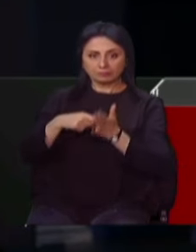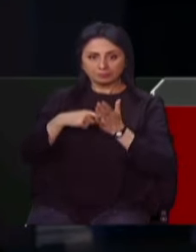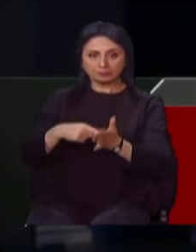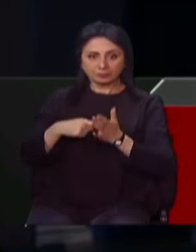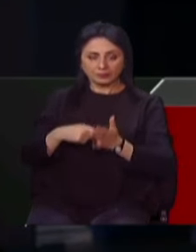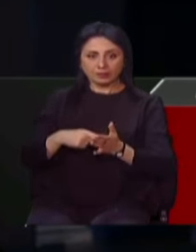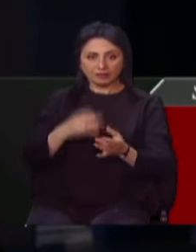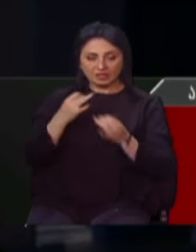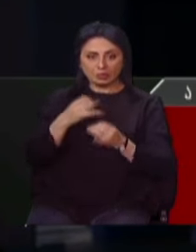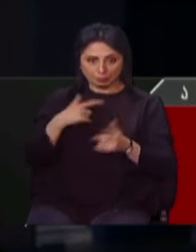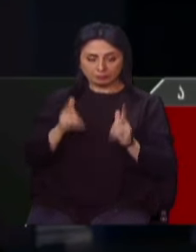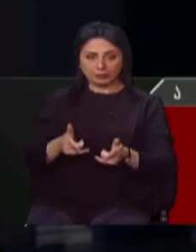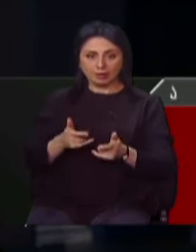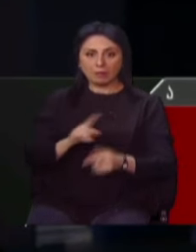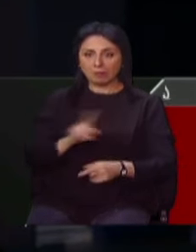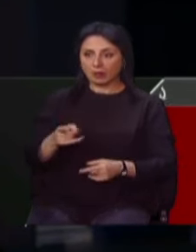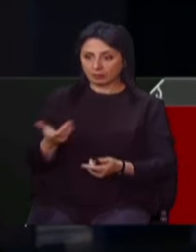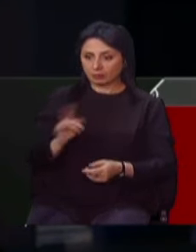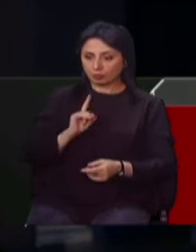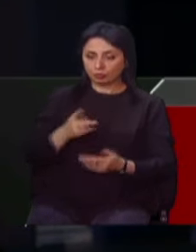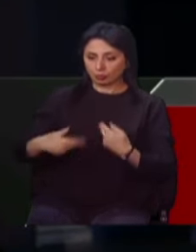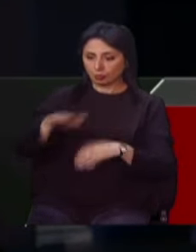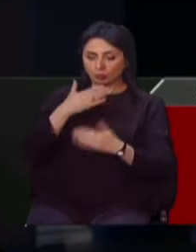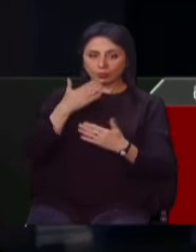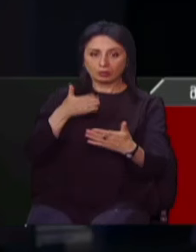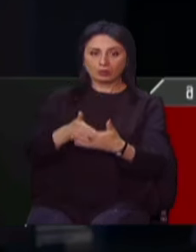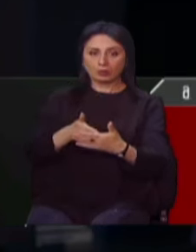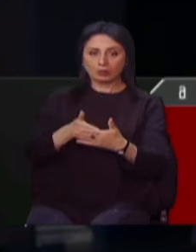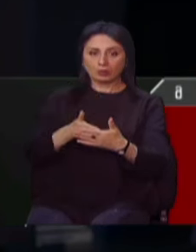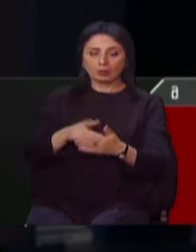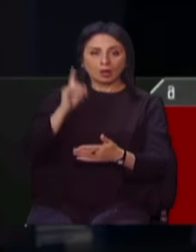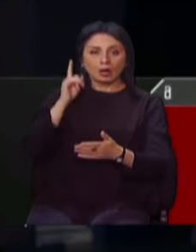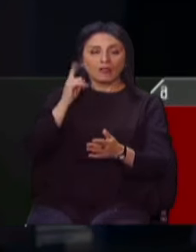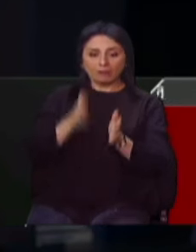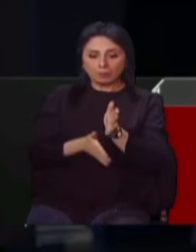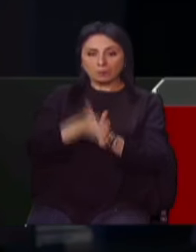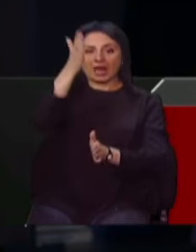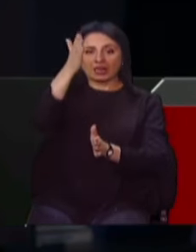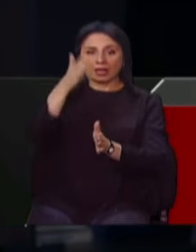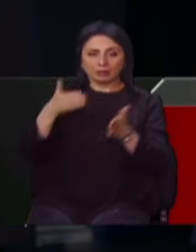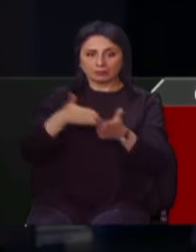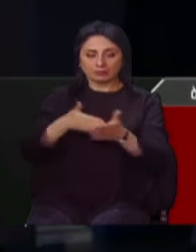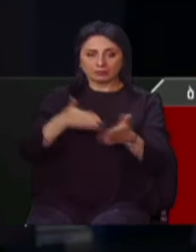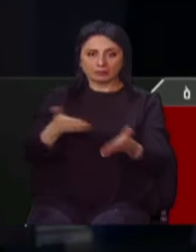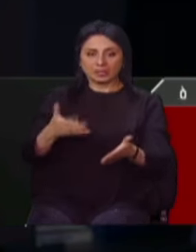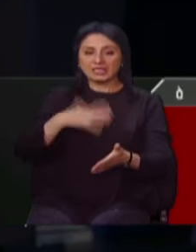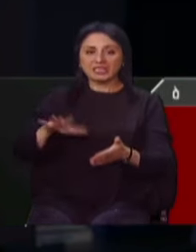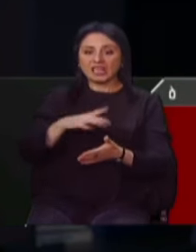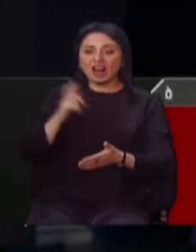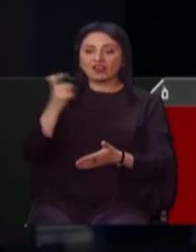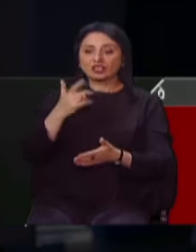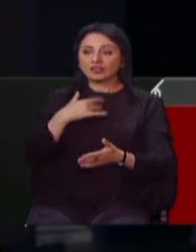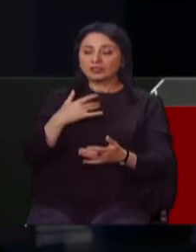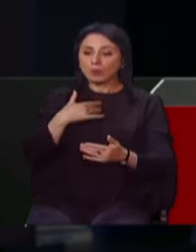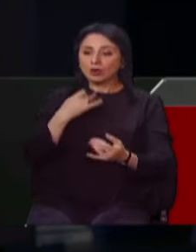დაკავშირებით დავიშვათ და ვისაუბროთ, მაგრამ ყველა მხრიდან ჩვენ წავაწყდით ყურუ კედელს, არავის არ სურს საქართველოსთან როგორც